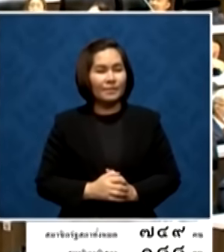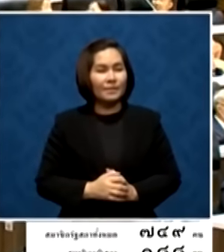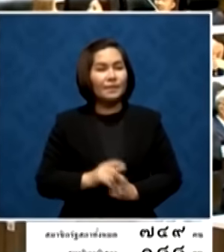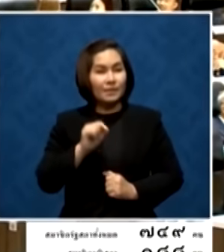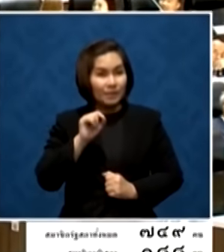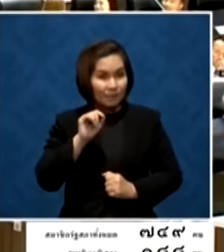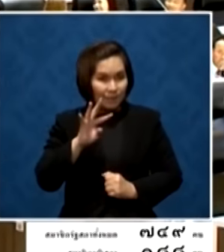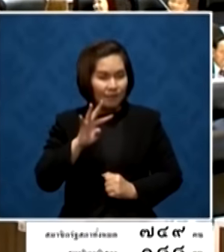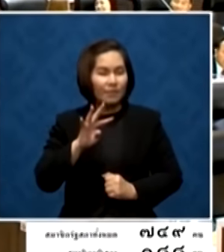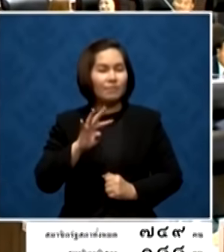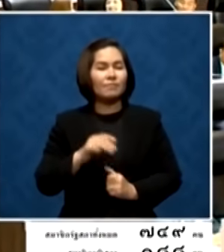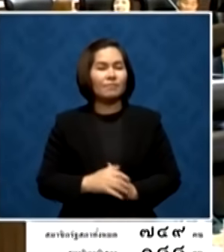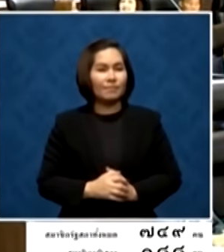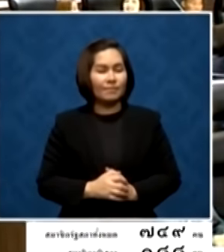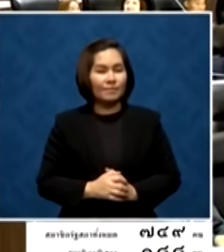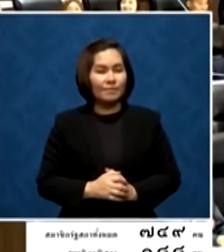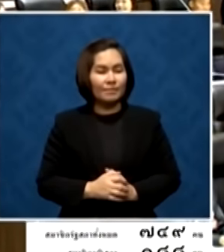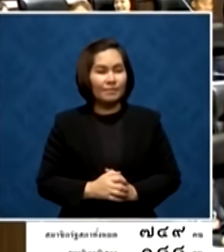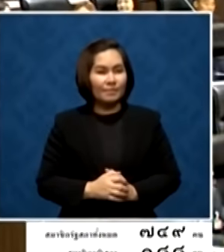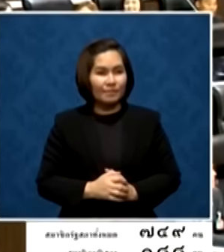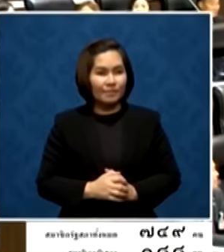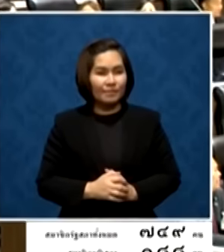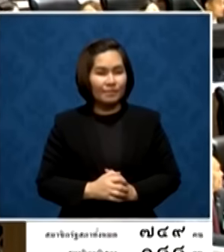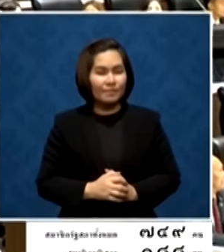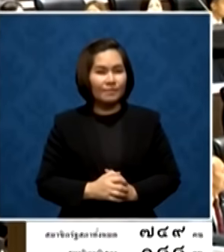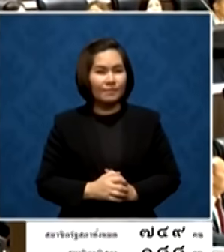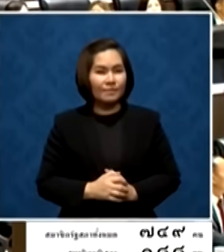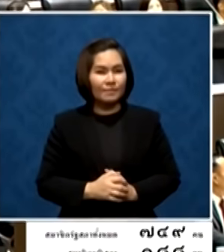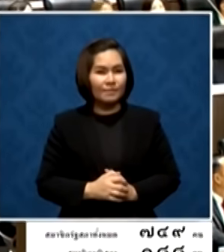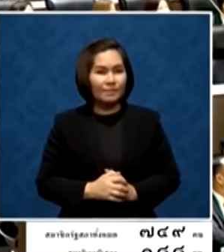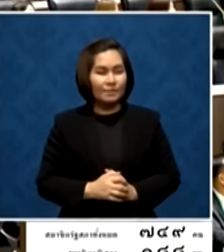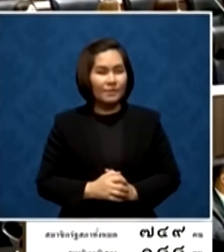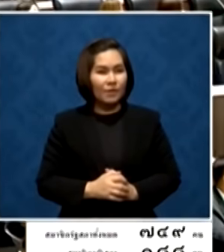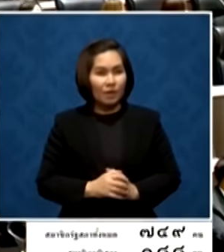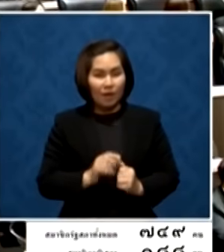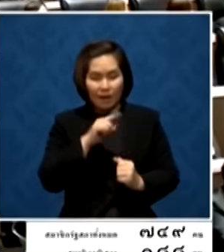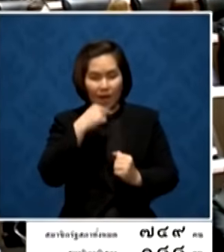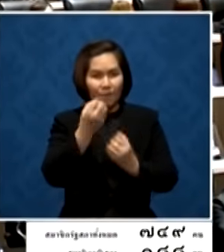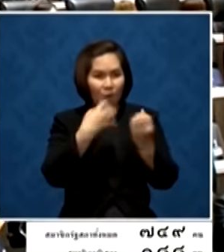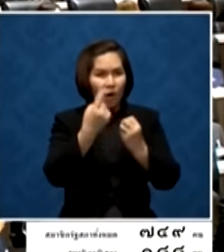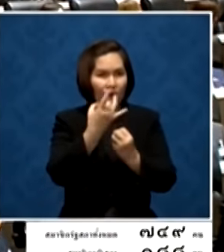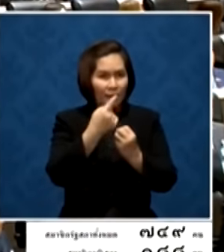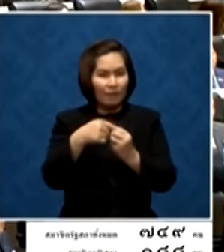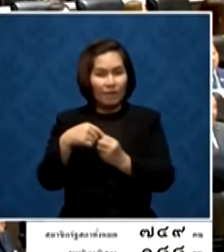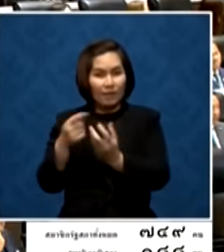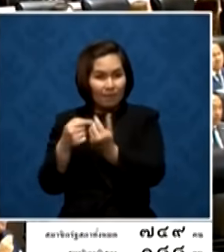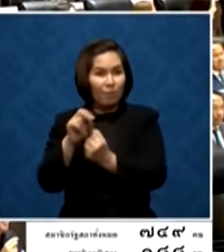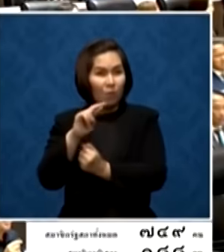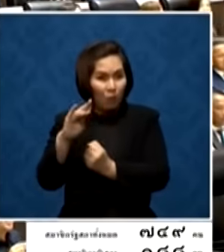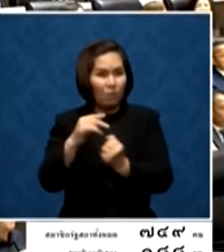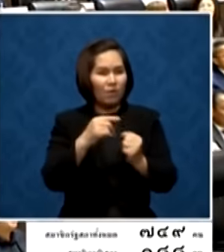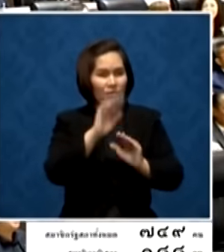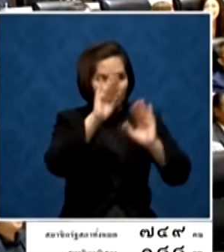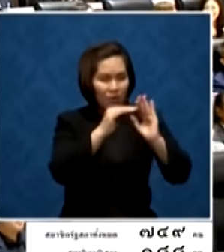านั่นก็คือมันมีศักดิ์ต่ำกว่ารัฐธรรมนูญและถ้าคุณเอาสิ่งนี้เหนือรัฐธรรมนูญก็เท่ากับทำให้รัฐธรรมนูญเป็นง่อย